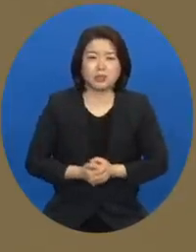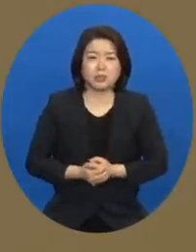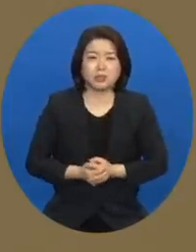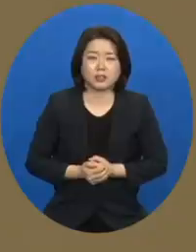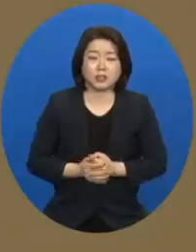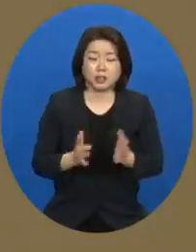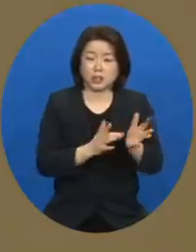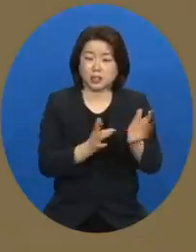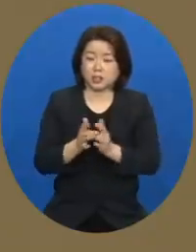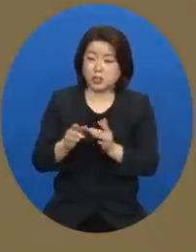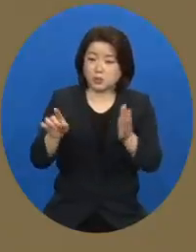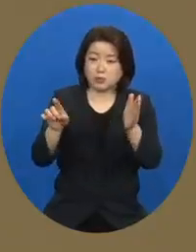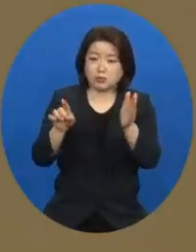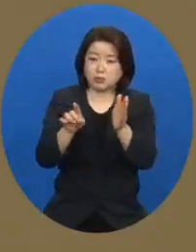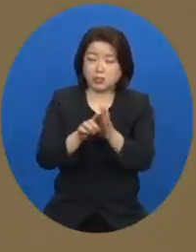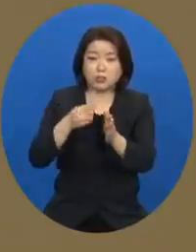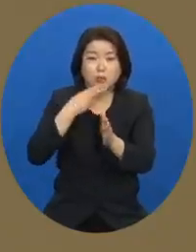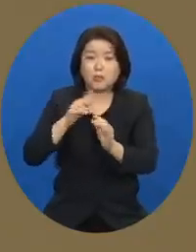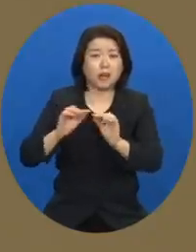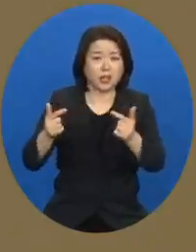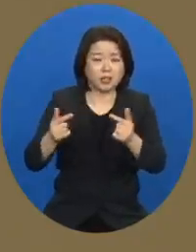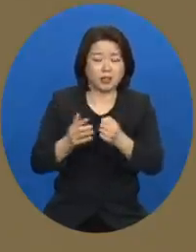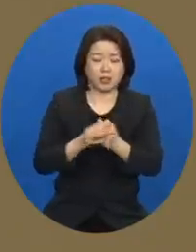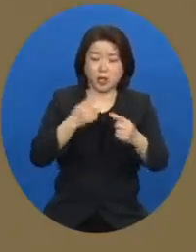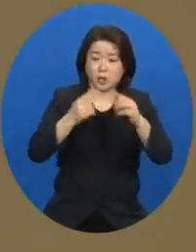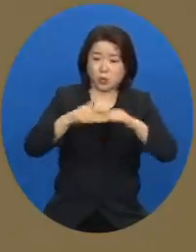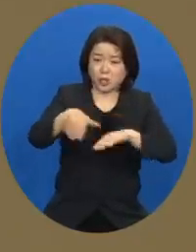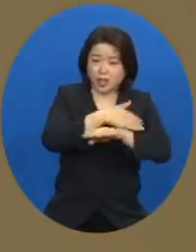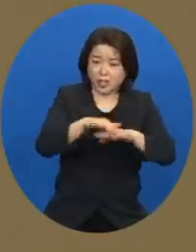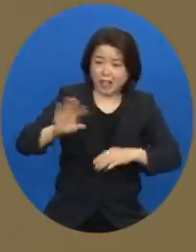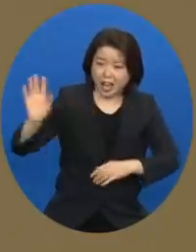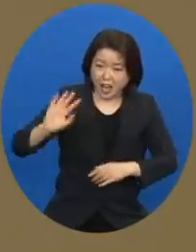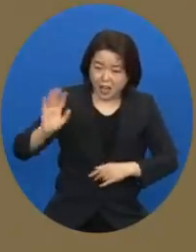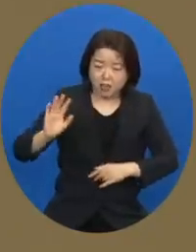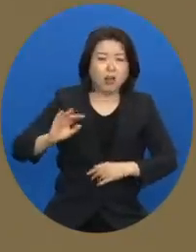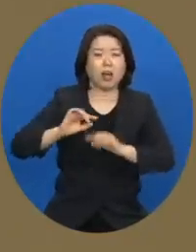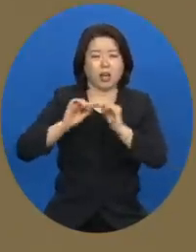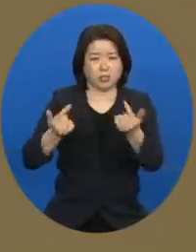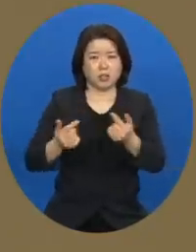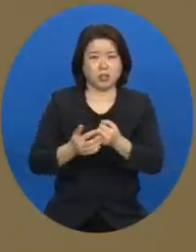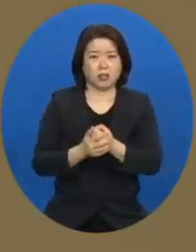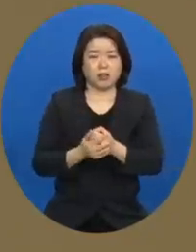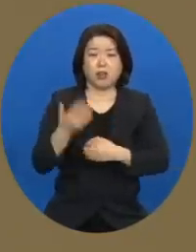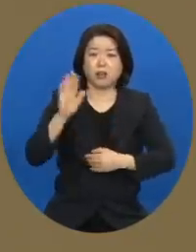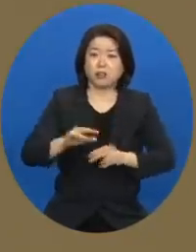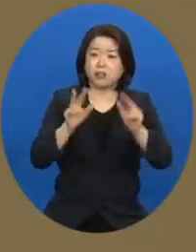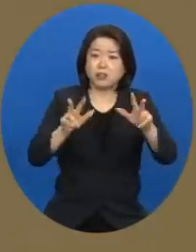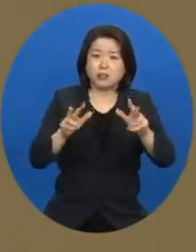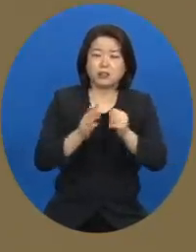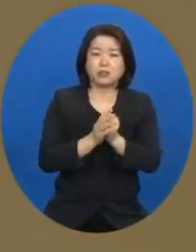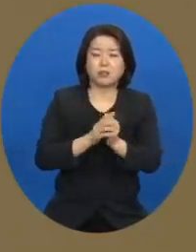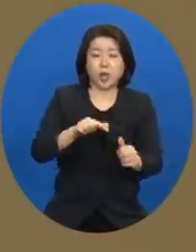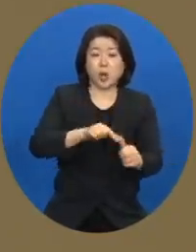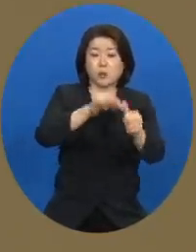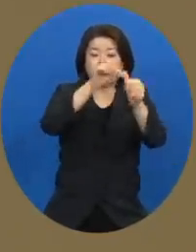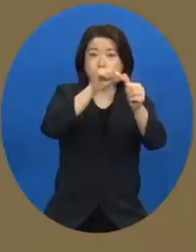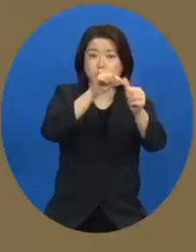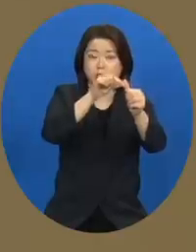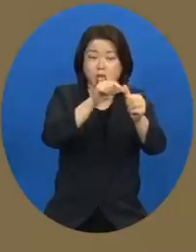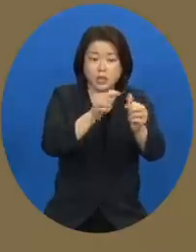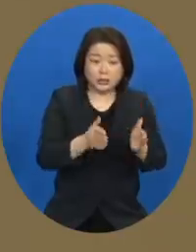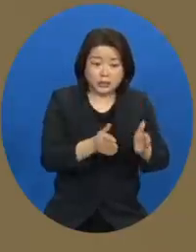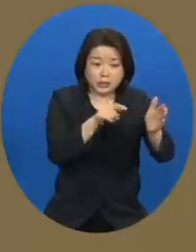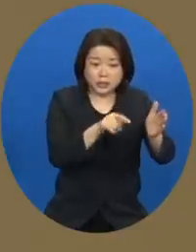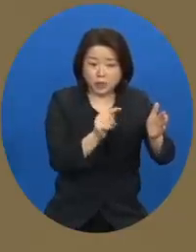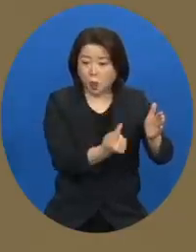예수를 안 믿었던 건 아닙니다. 교회를 안 다녔던 것도 아니에요. 그런데 지금은 그 구원의 길에서 완전히